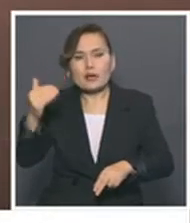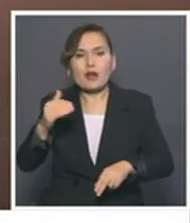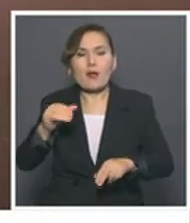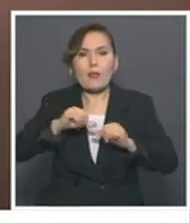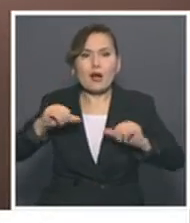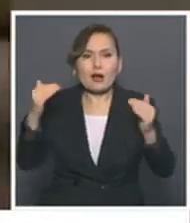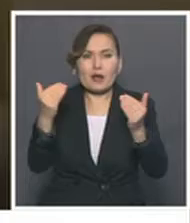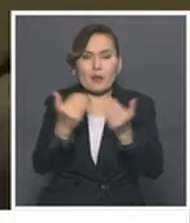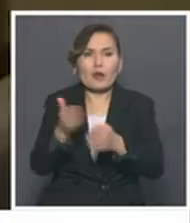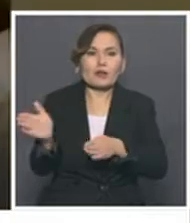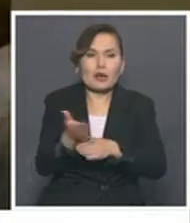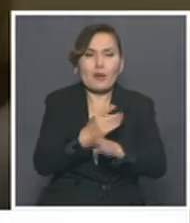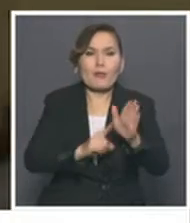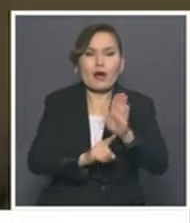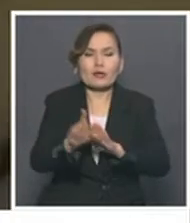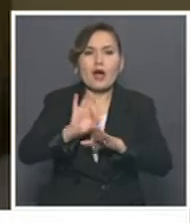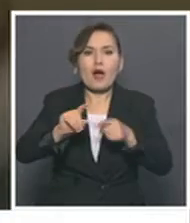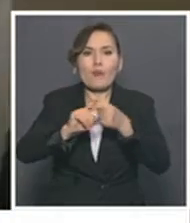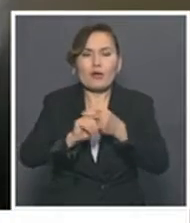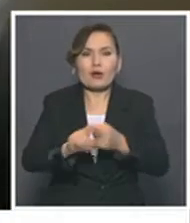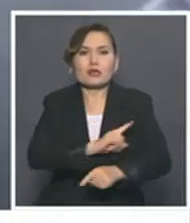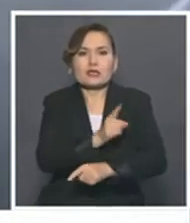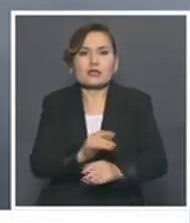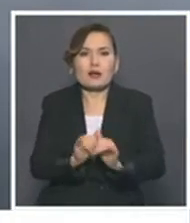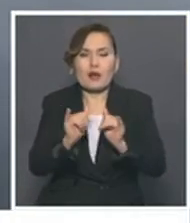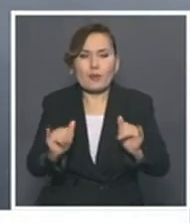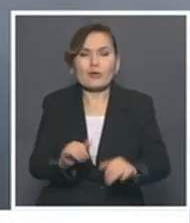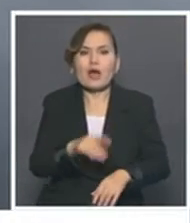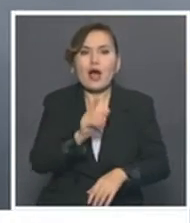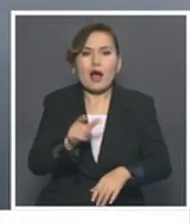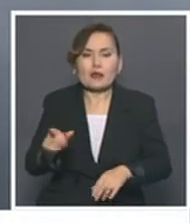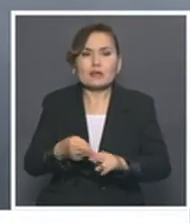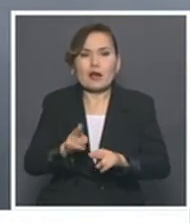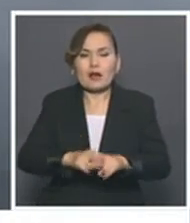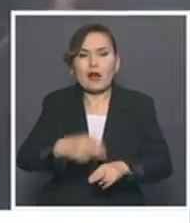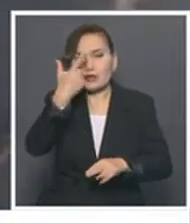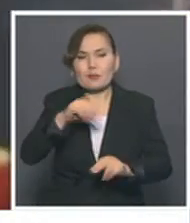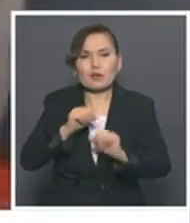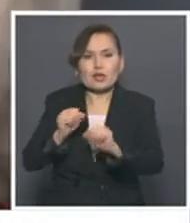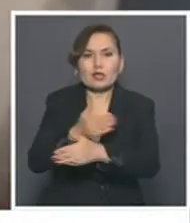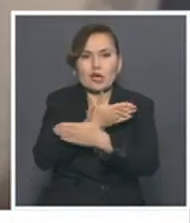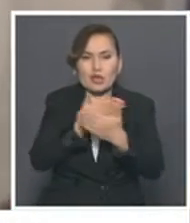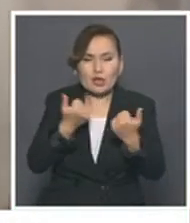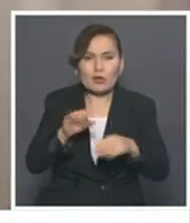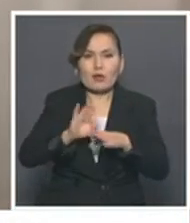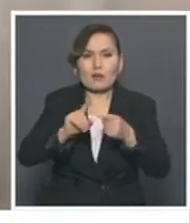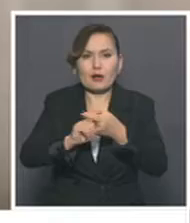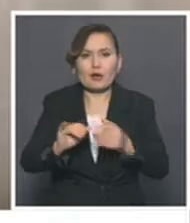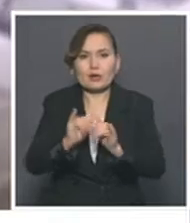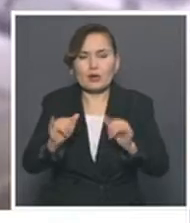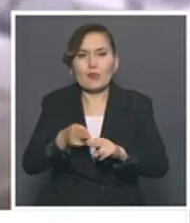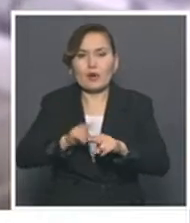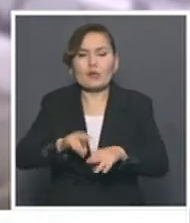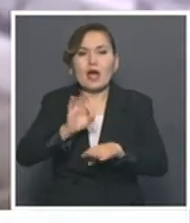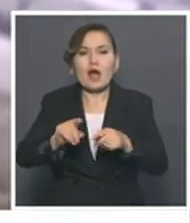карантин жеңілдеген соң коронавирус жұқтырғандар саны күрт өсті. Азаматтар өзін-өзі оқшаулауды ұмытып, салдарынан індет кең тарап кетті.